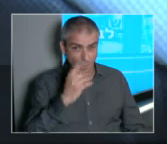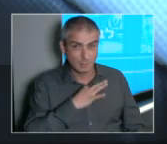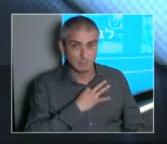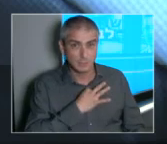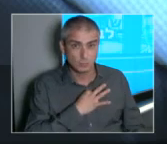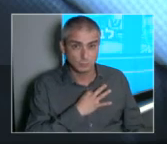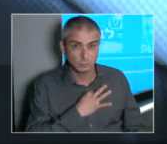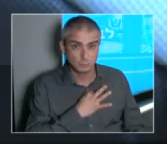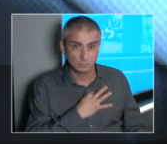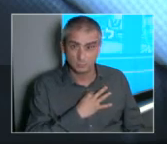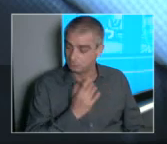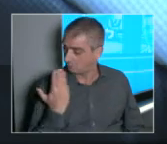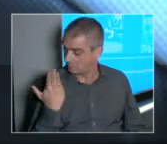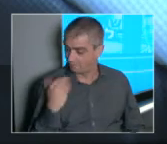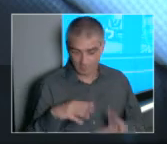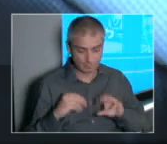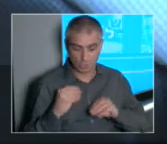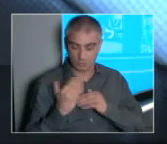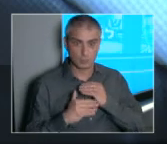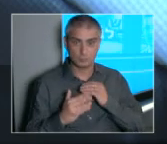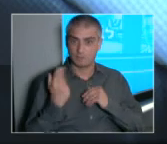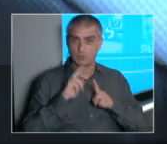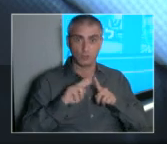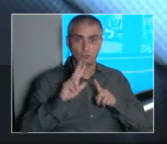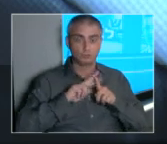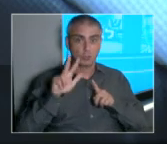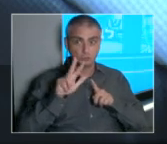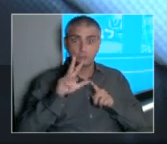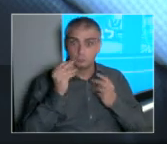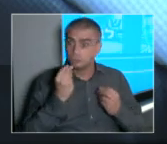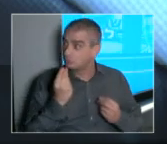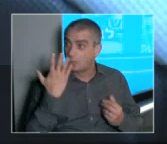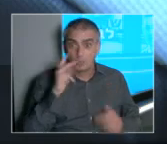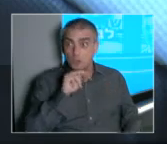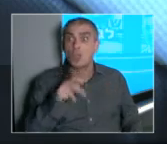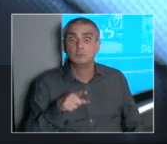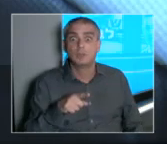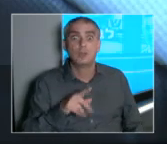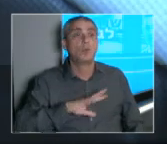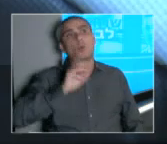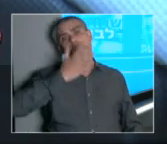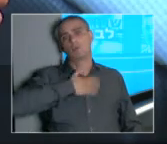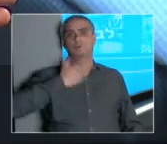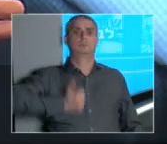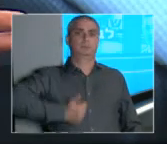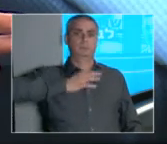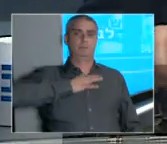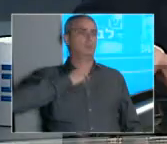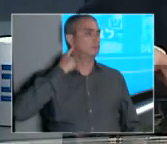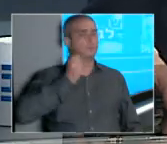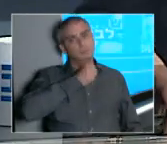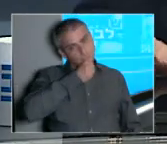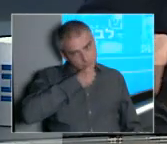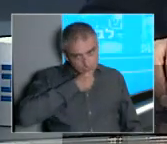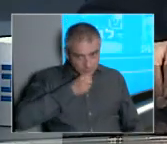לבריאות? לפני הבחירות האחרות, לפני חודשיים, שלוש, זה היה נושא. כולם רוצים להיות שר הבריאות. שמענו על הזקן